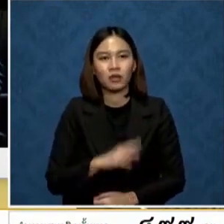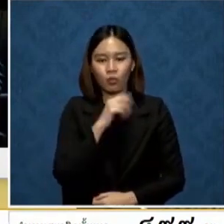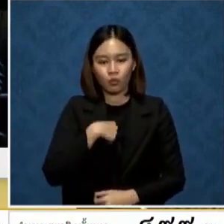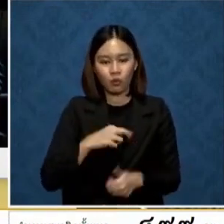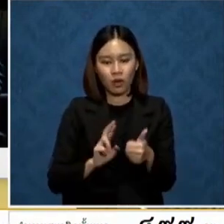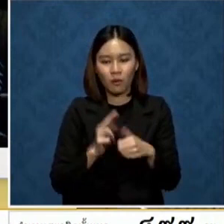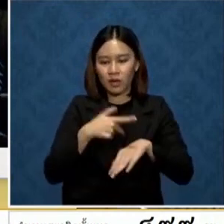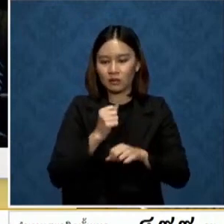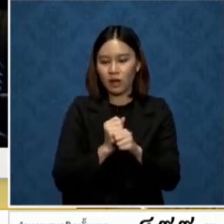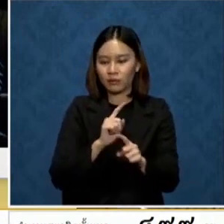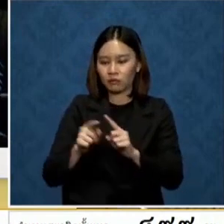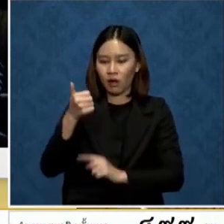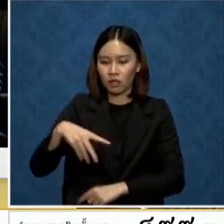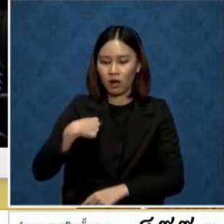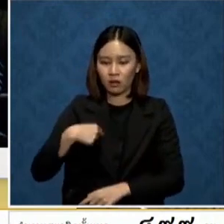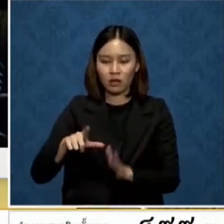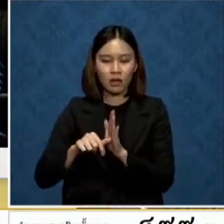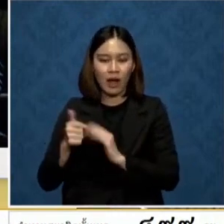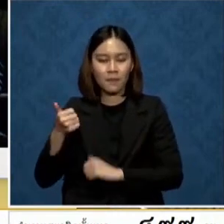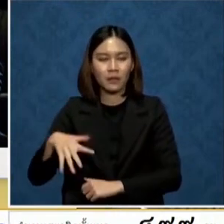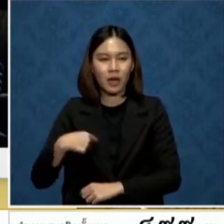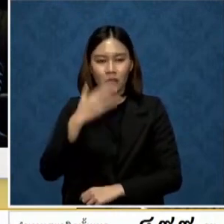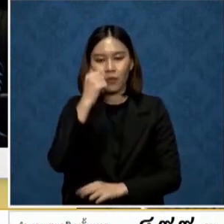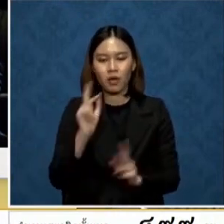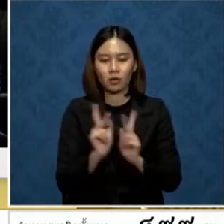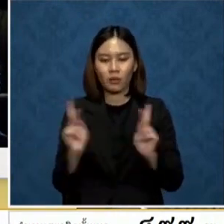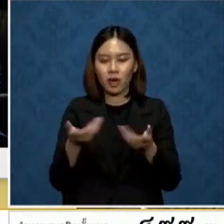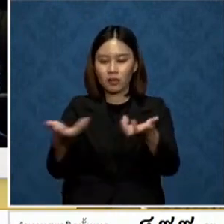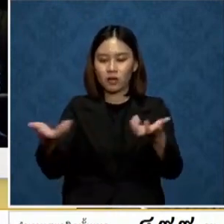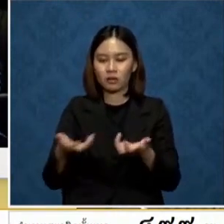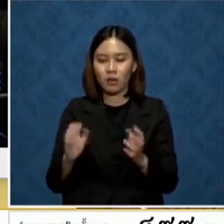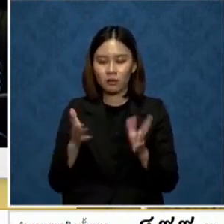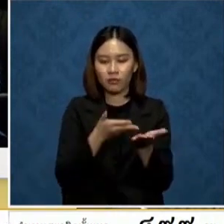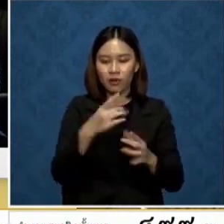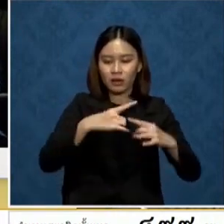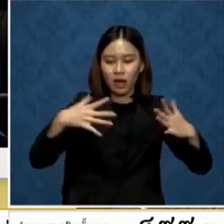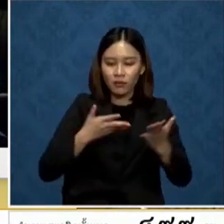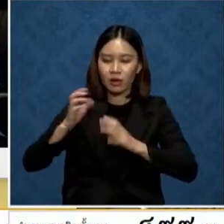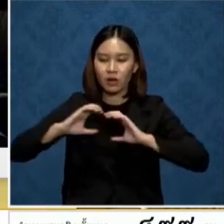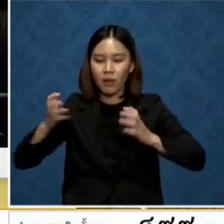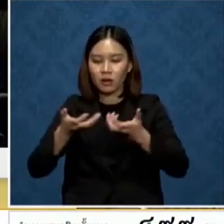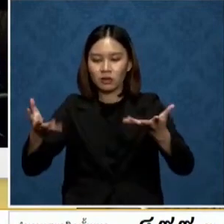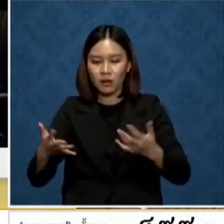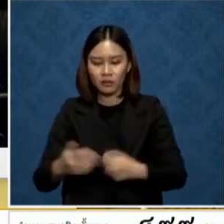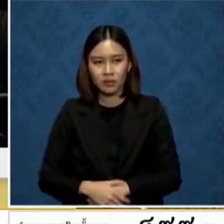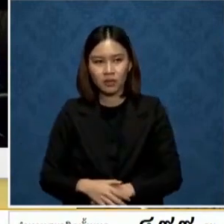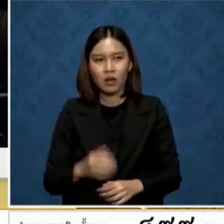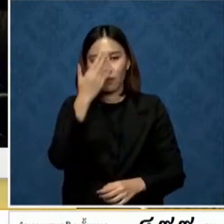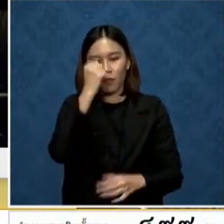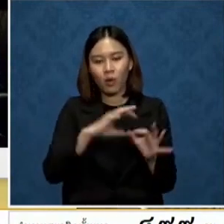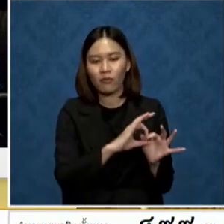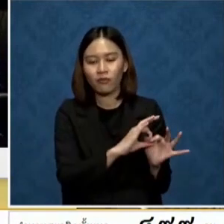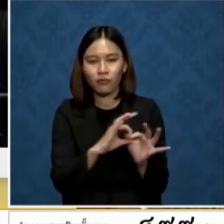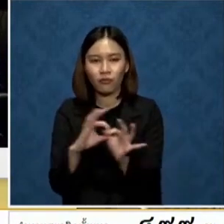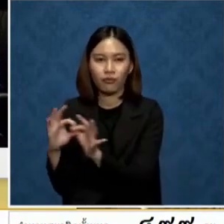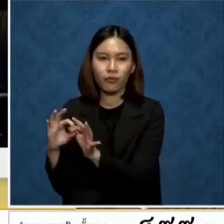แล้วเราทำอะไรไม่ได้เราเป็นเลขาเราทำเพราะกรรมาธิการนี่ไม่ได้แยกฝ่ายค้านฝ่ายรัฐบาลมีความรักความผูกพันในสมัย